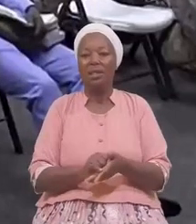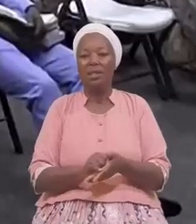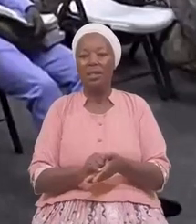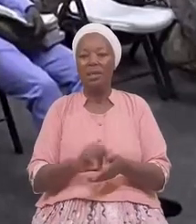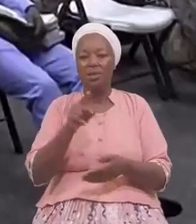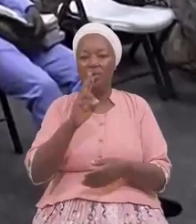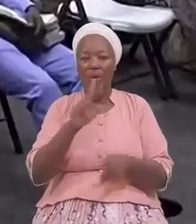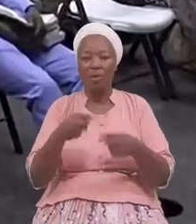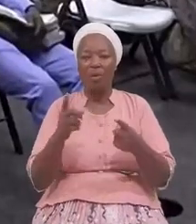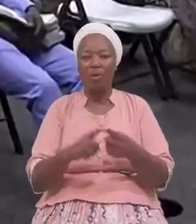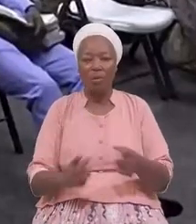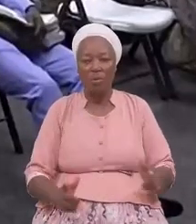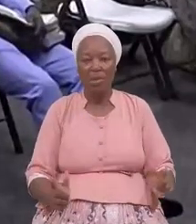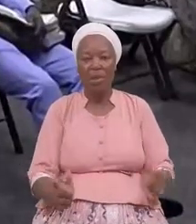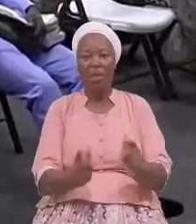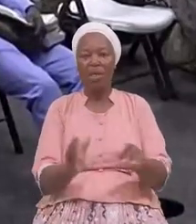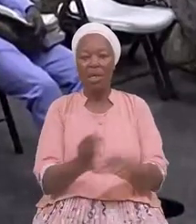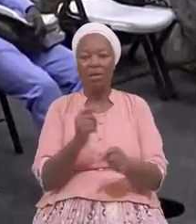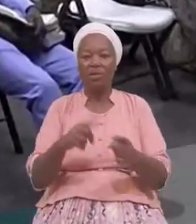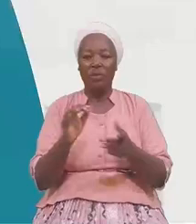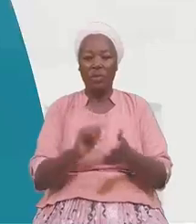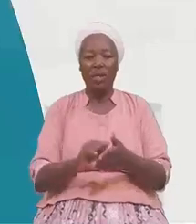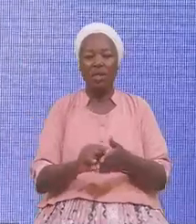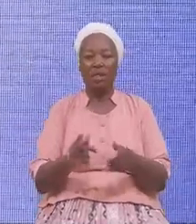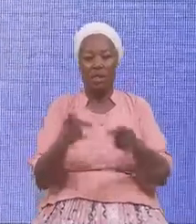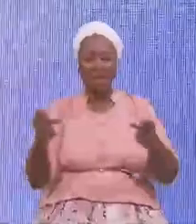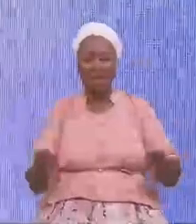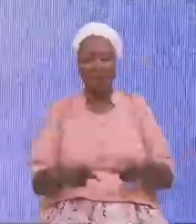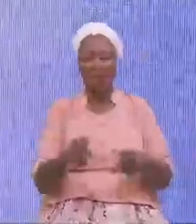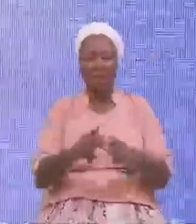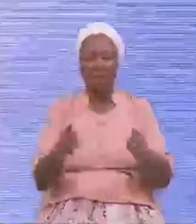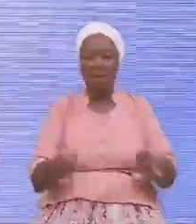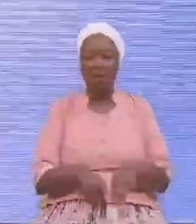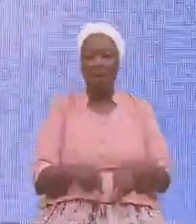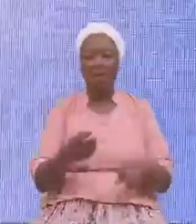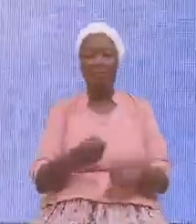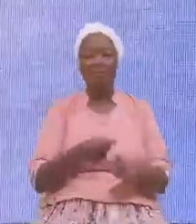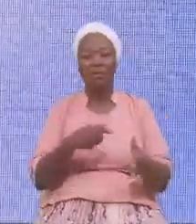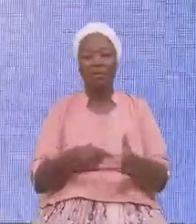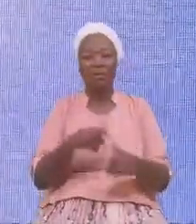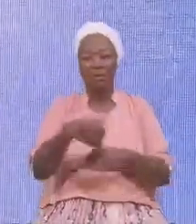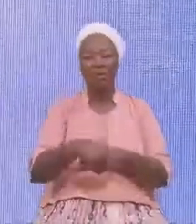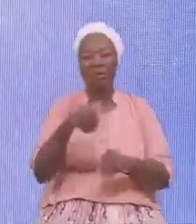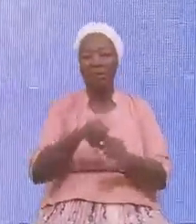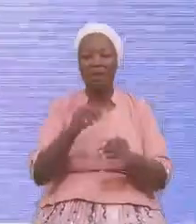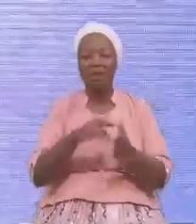Tu vas atteindre la destination d'une grande vie, même aujourd'hui, au nom de